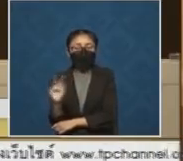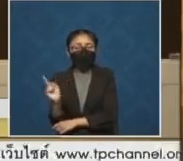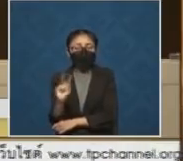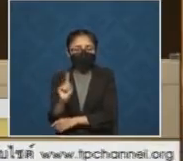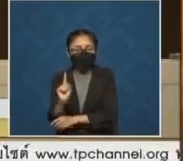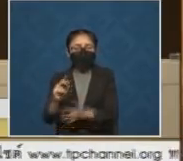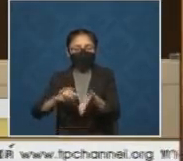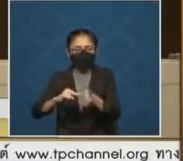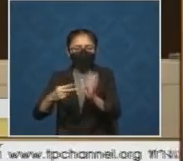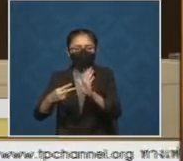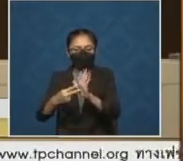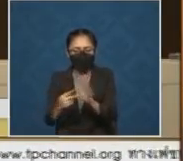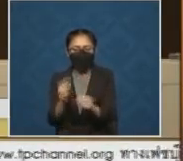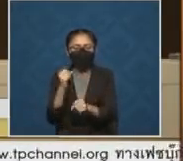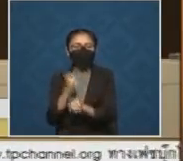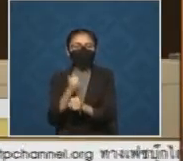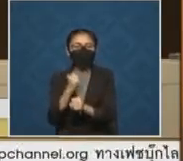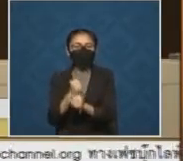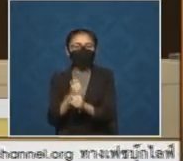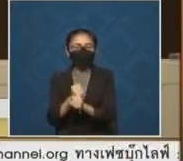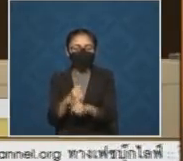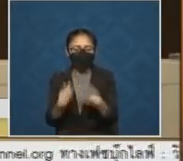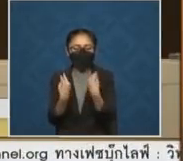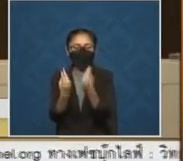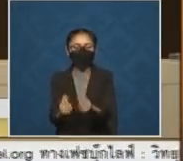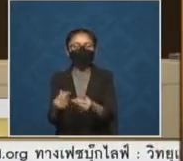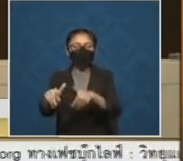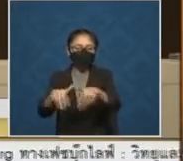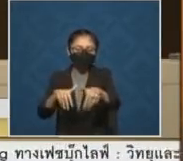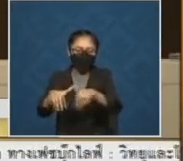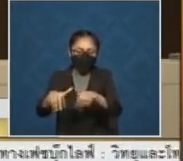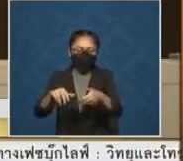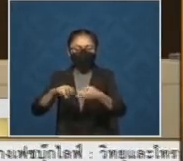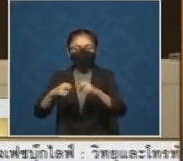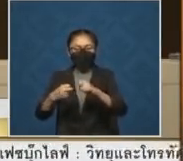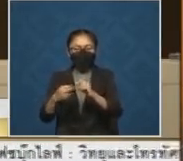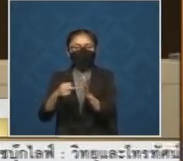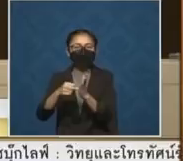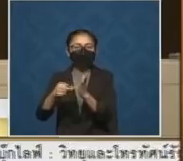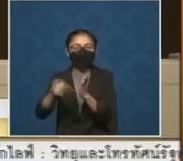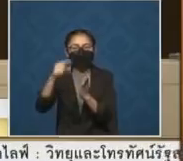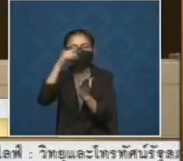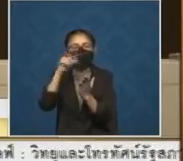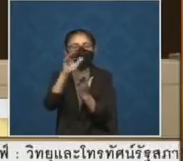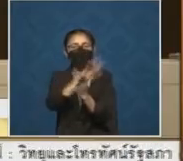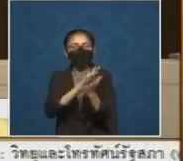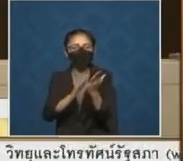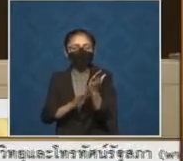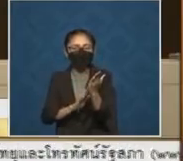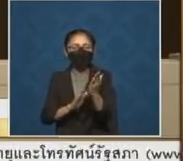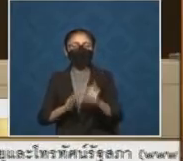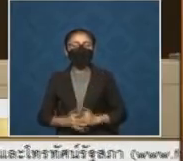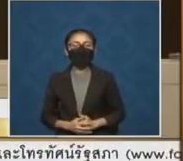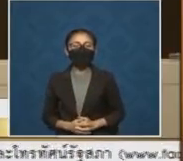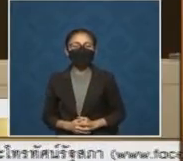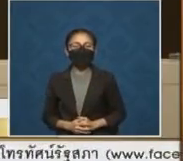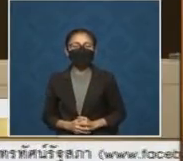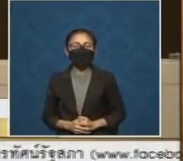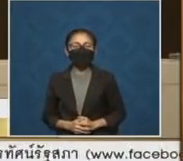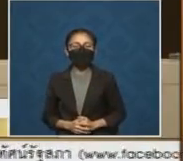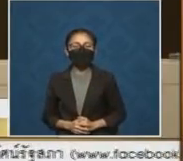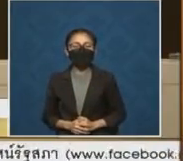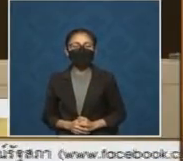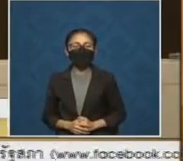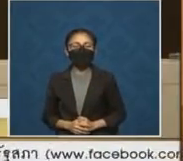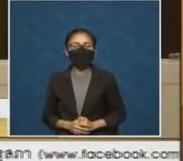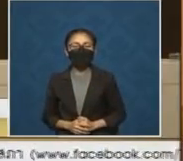ประชุม30 นาทีท่านผู้ชมครับปกติ9 โมงเขาจะ 9 โมงควรจะประชุมแล้วนี่ลากไปเกือบเที่ยง11 โมง